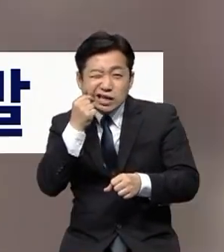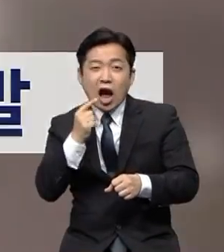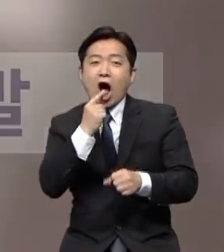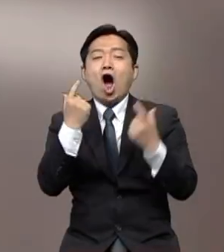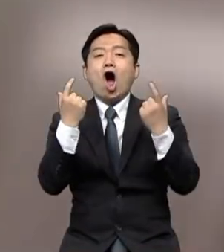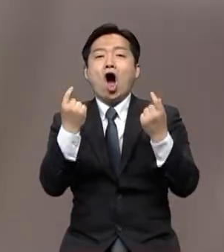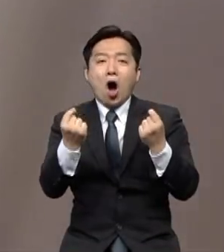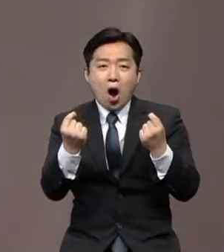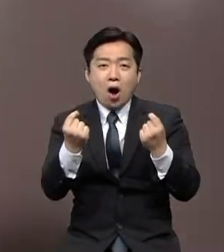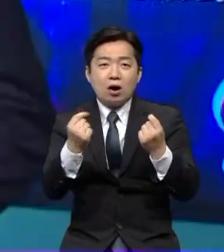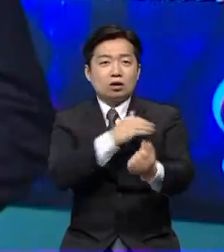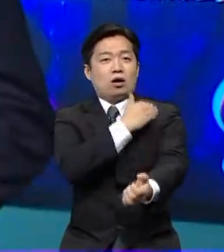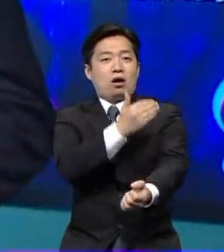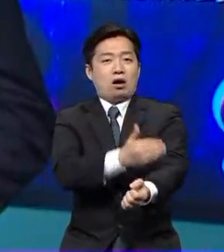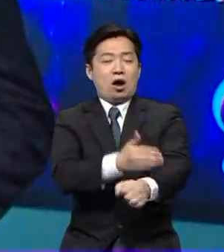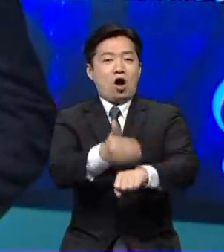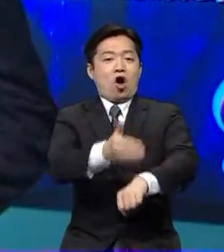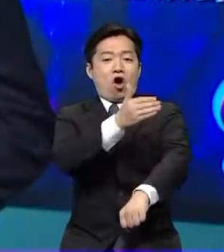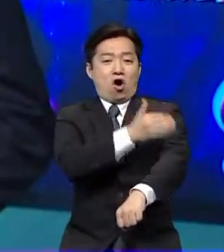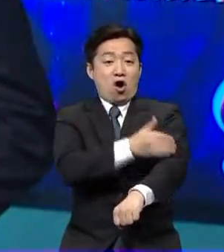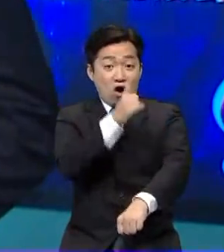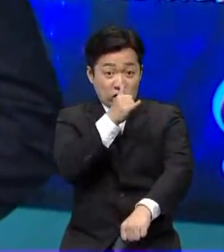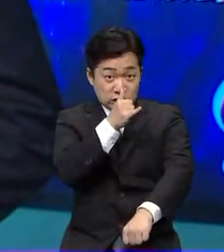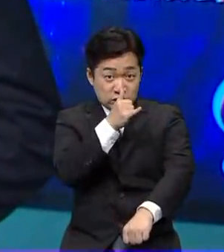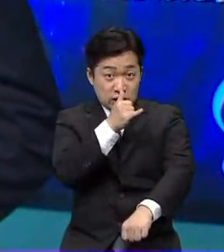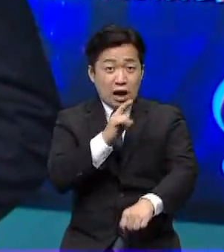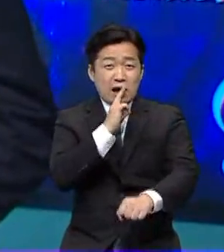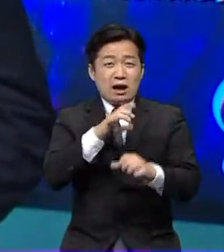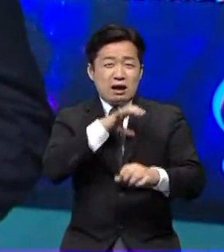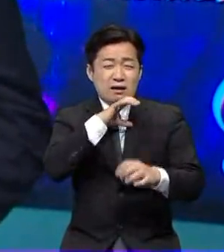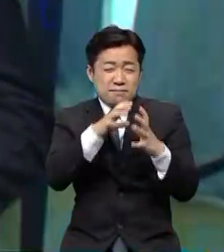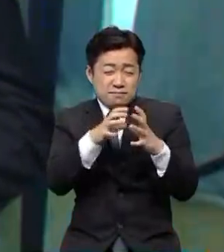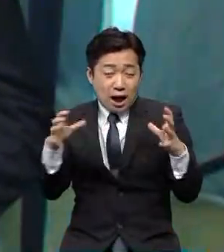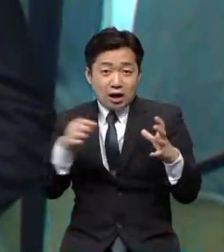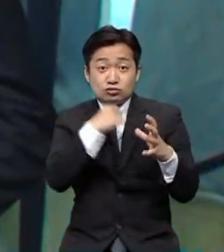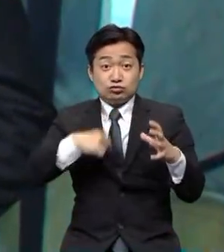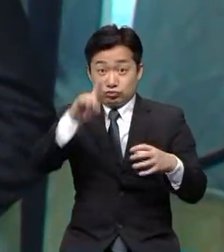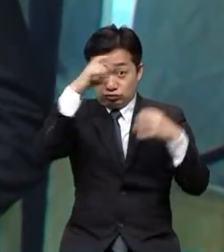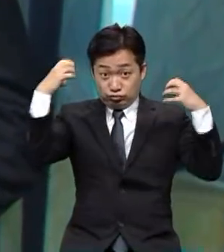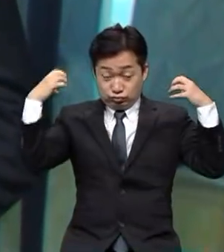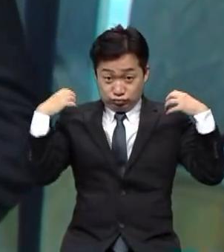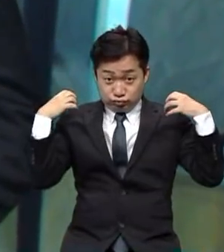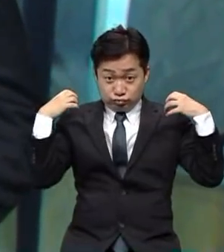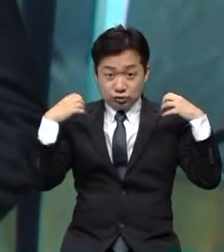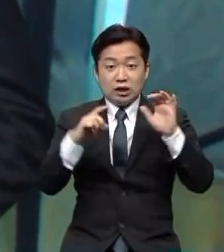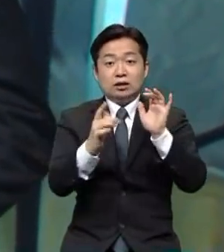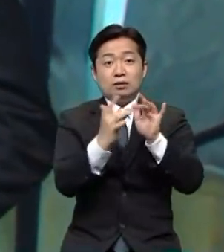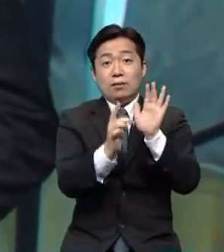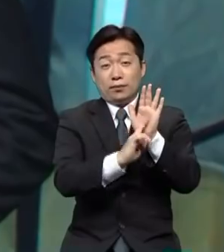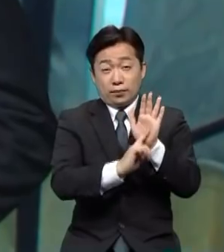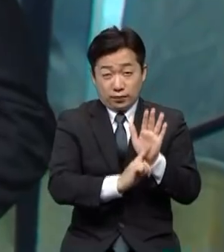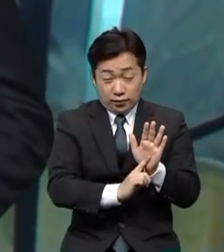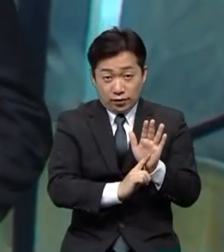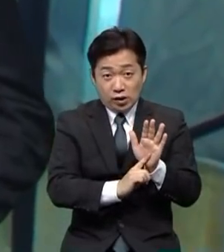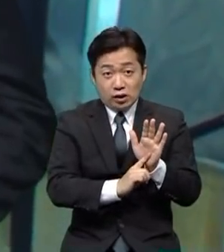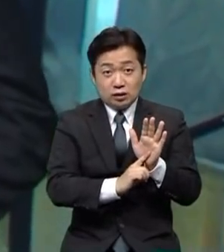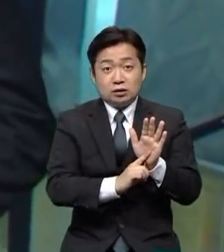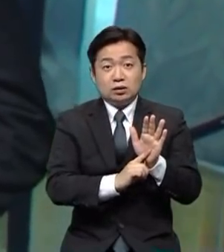부풀리기도 했습니다. 논란이 확산되자 중국 당국은 온라인 생방송 판매에 가격 사기와 데이터